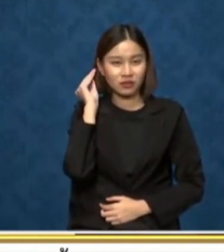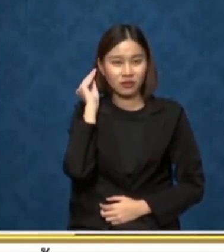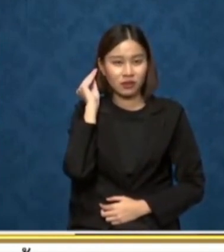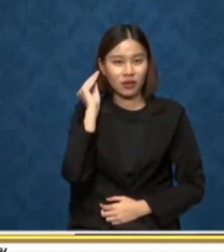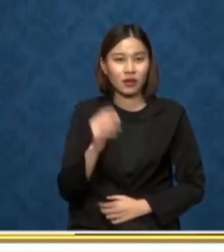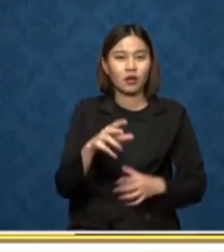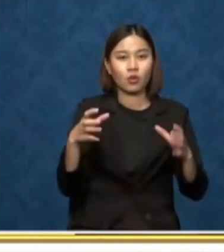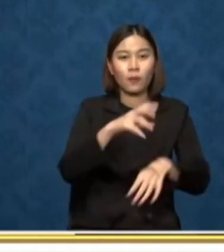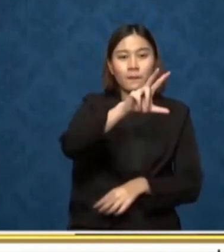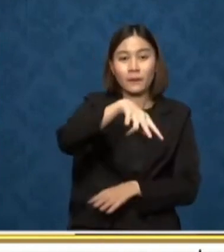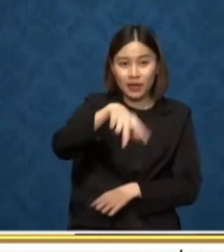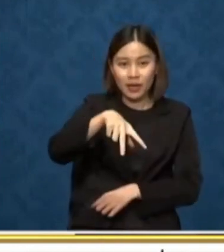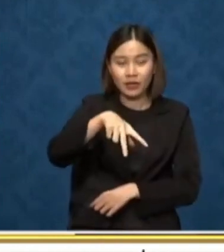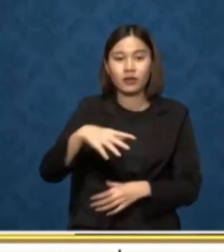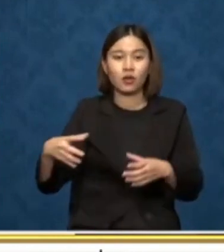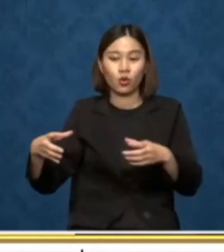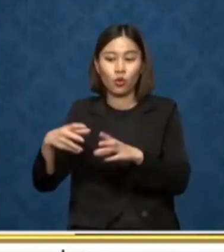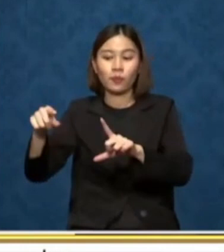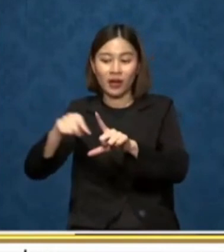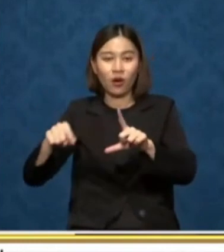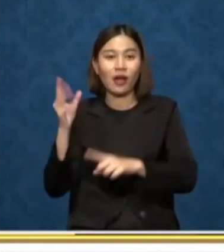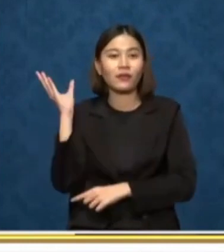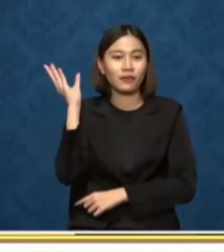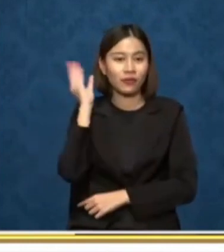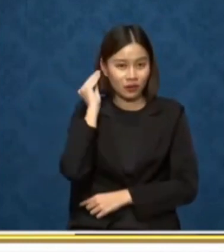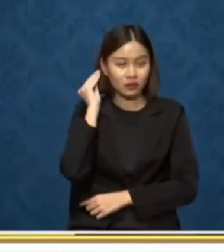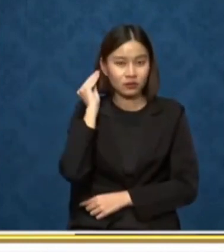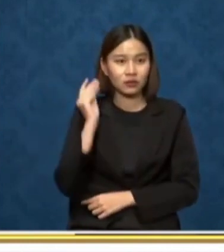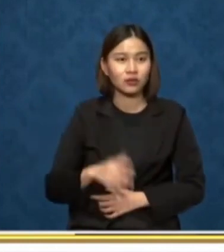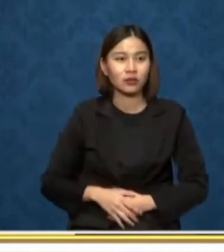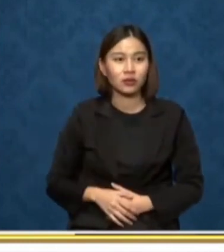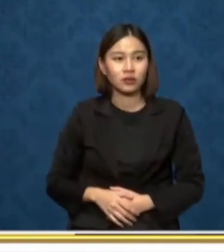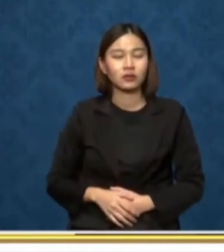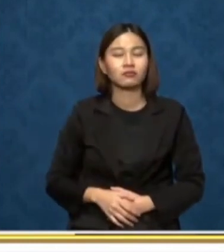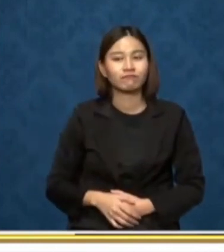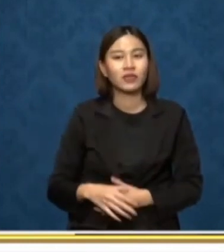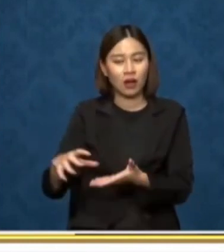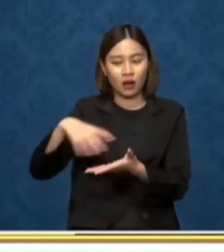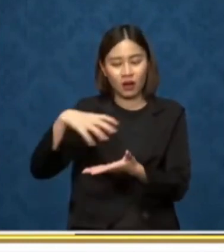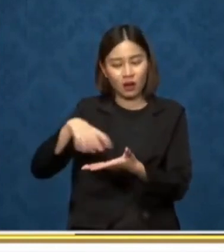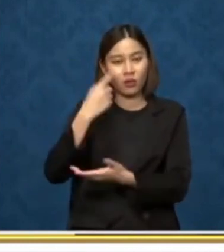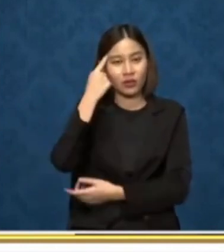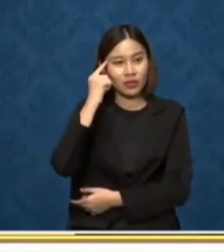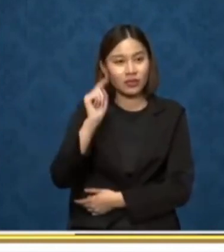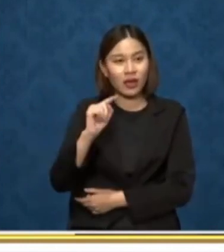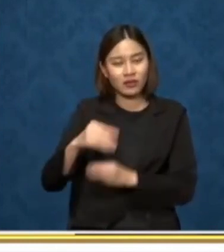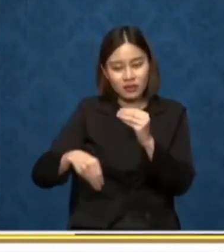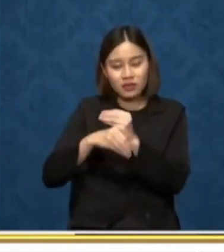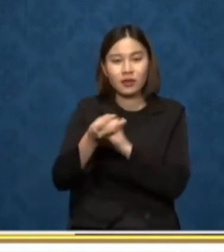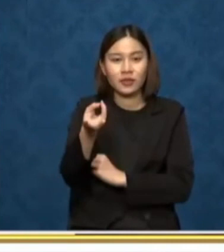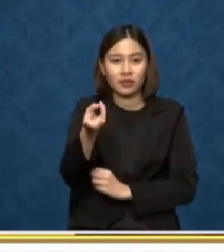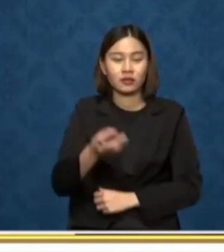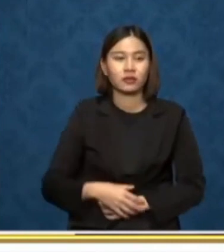ทั้งเพื่อไทยแล้วก็ทั้งของก้าวไกลท่านก็พูดมาเนี่ยก็คิดว่าผมก็จะเสริมที่นิดหน่อยเ